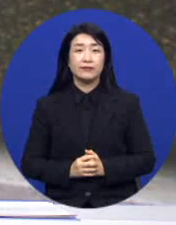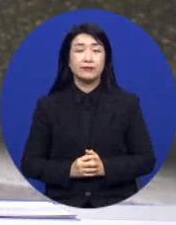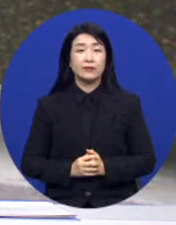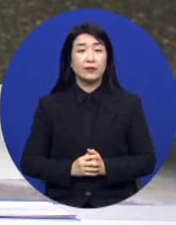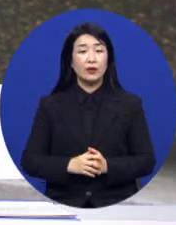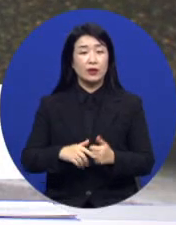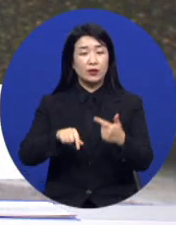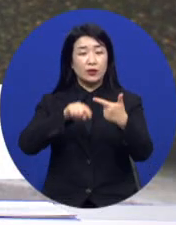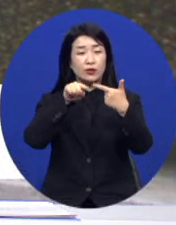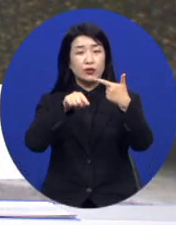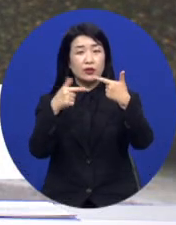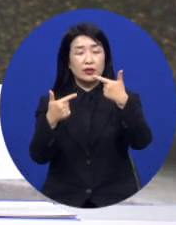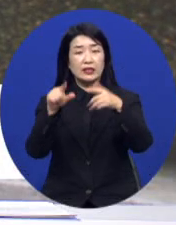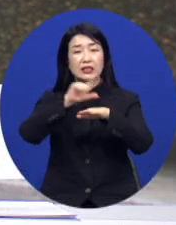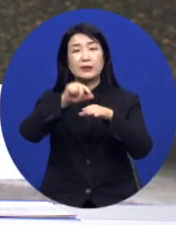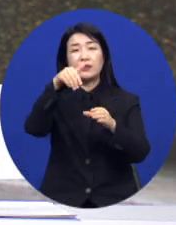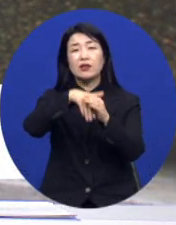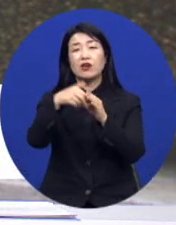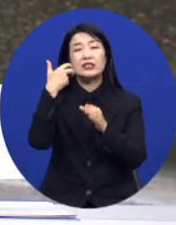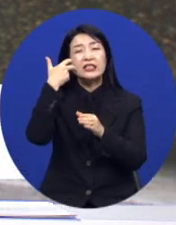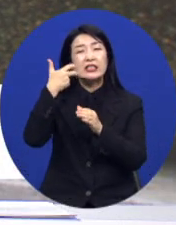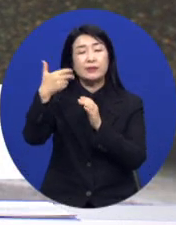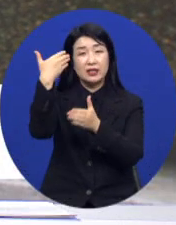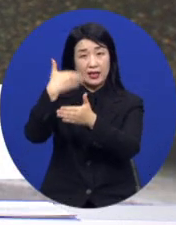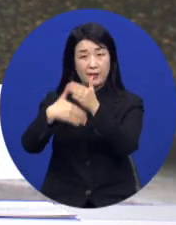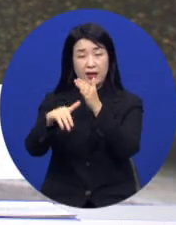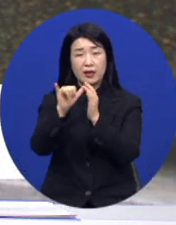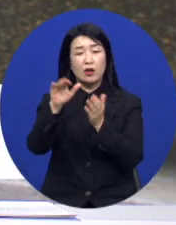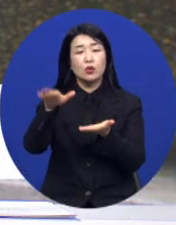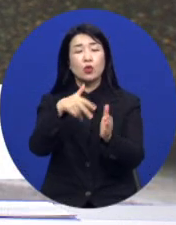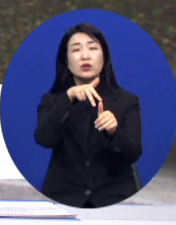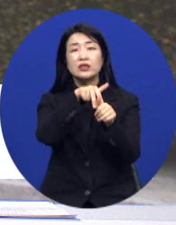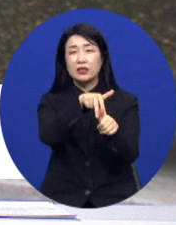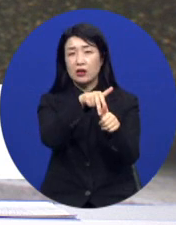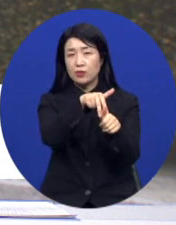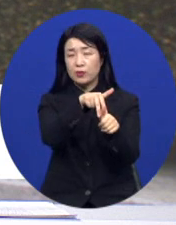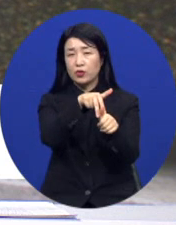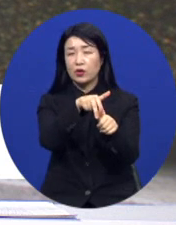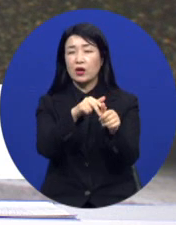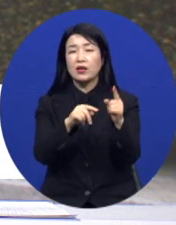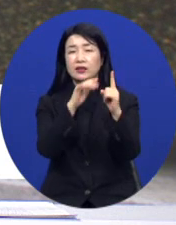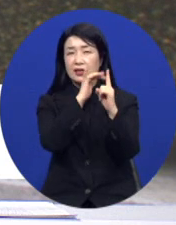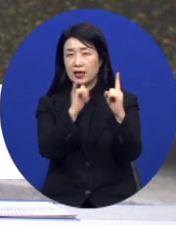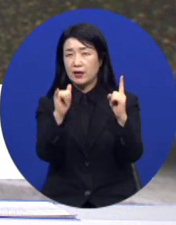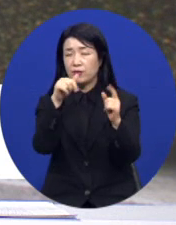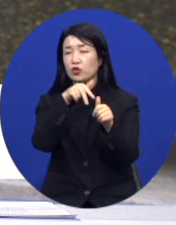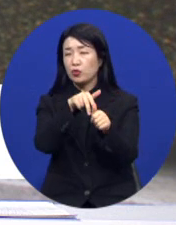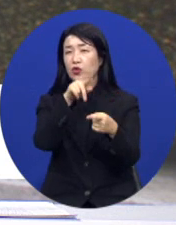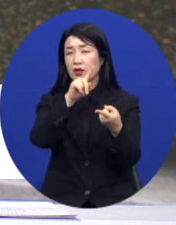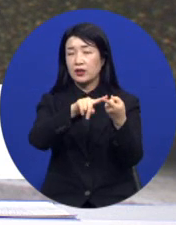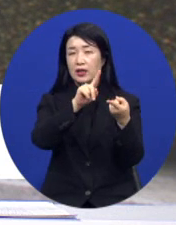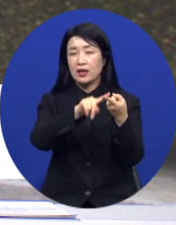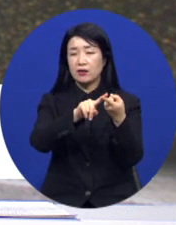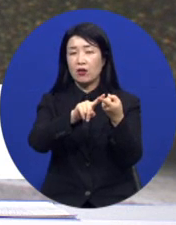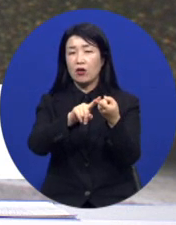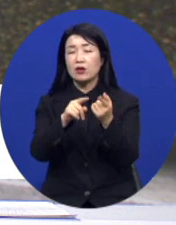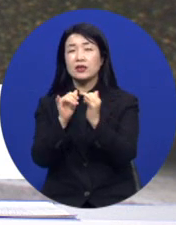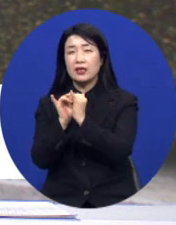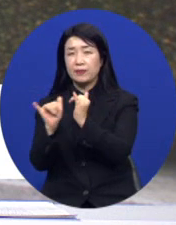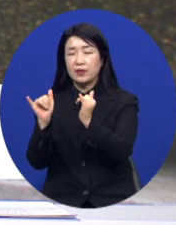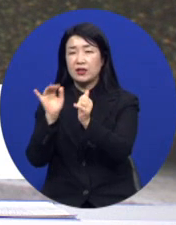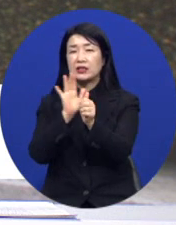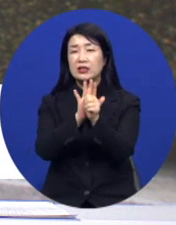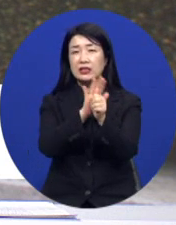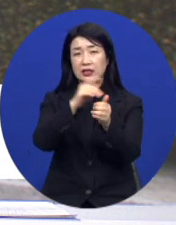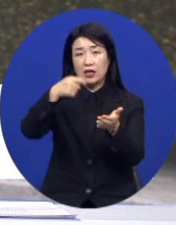6.1 지방선거가 70여일 앞으로 다가온 가운데 도지사 출마가 거론되는 한 인사에 대해 유권자들에게